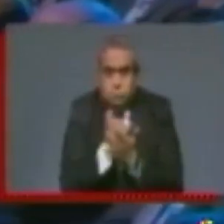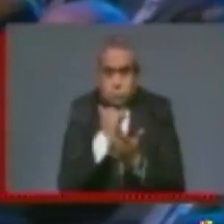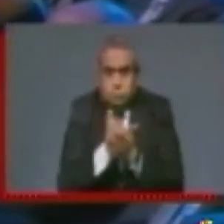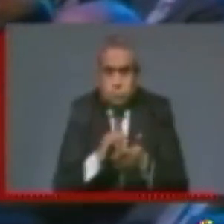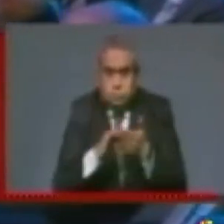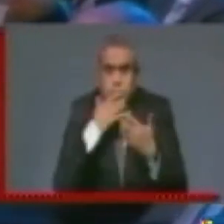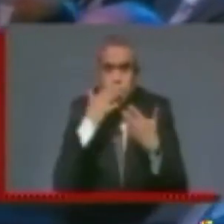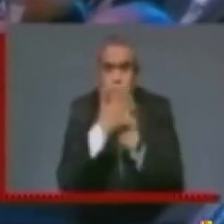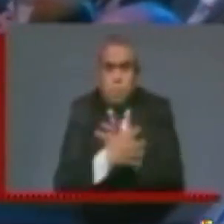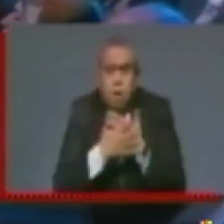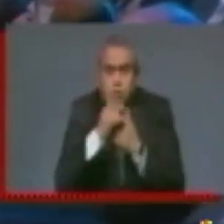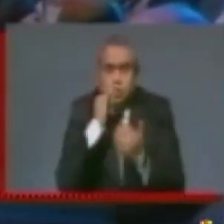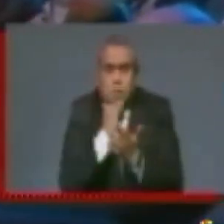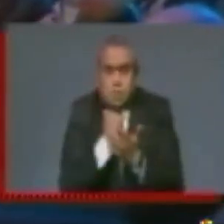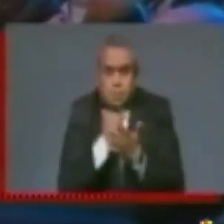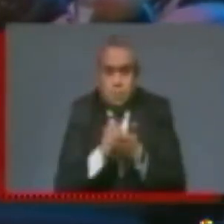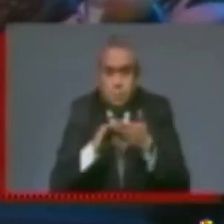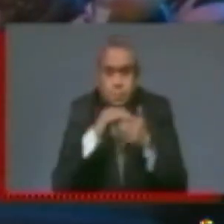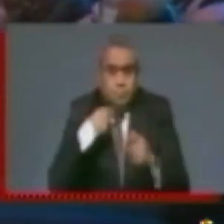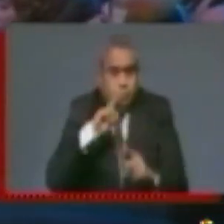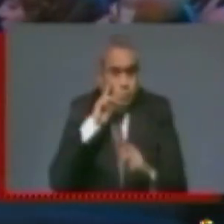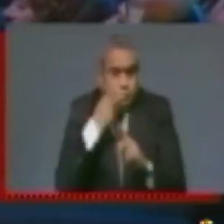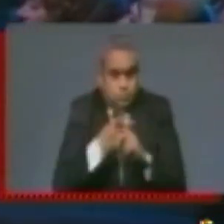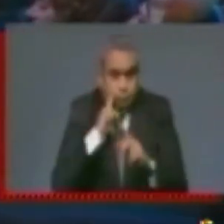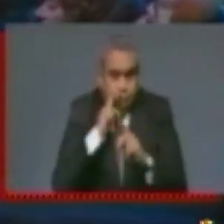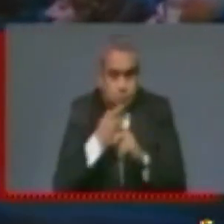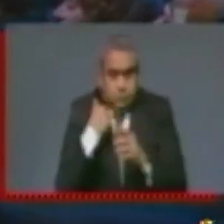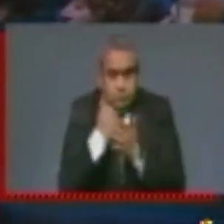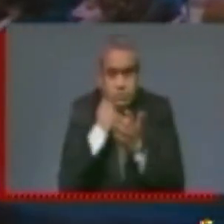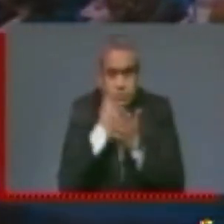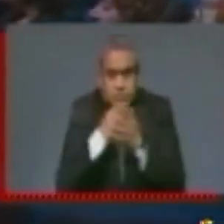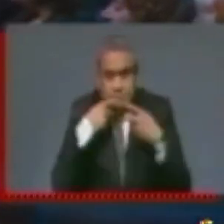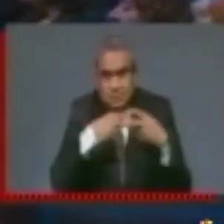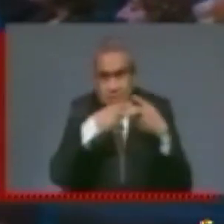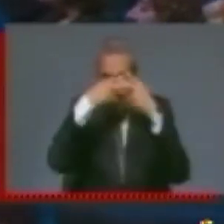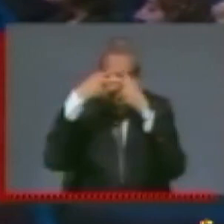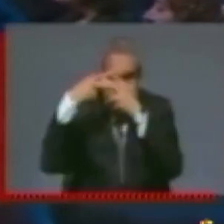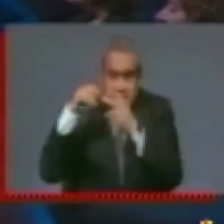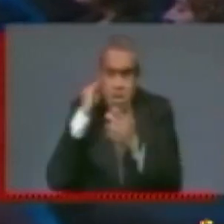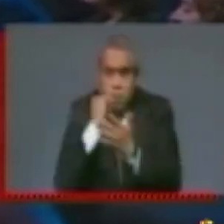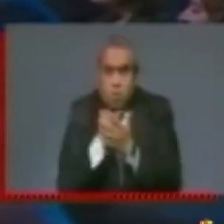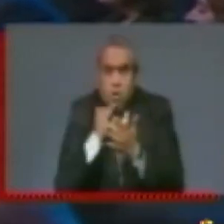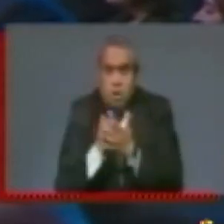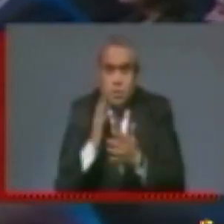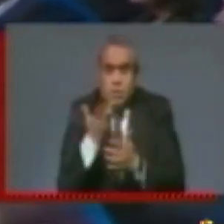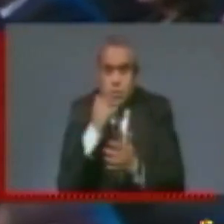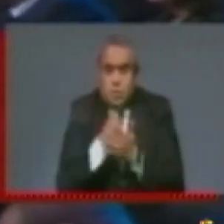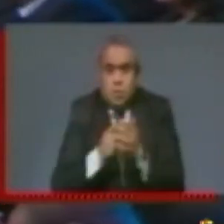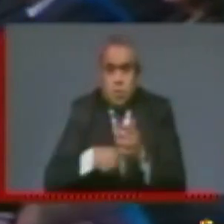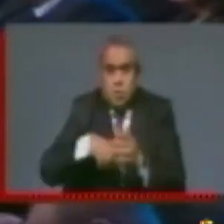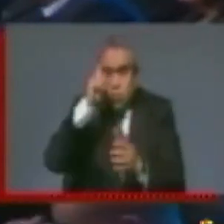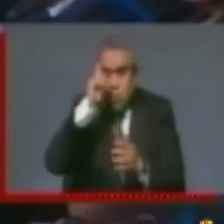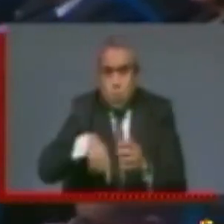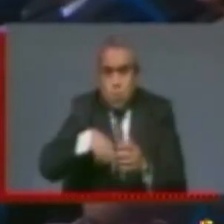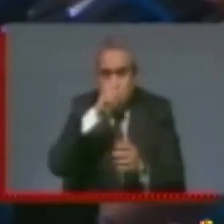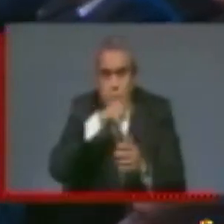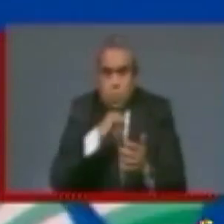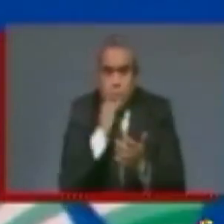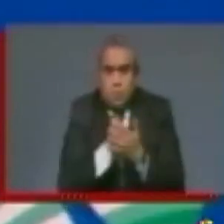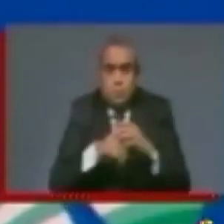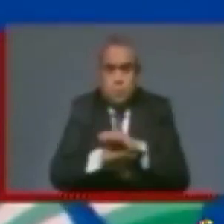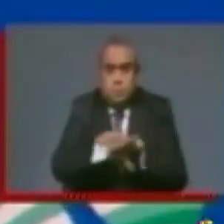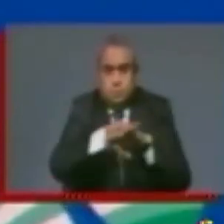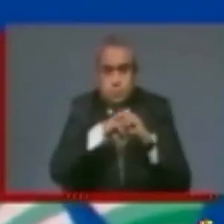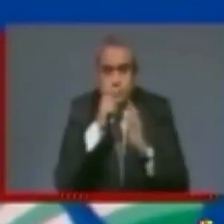مشروعات لكن نصب اعين الدوله والقياده السياسيه اللي بتابعنا يوم بيوم هو ازاي ان احنا بنحسن